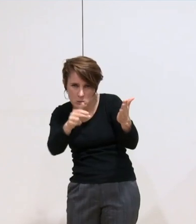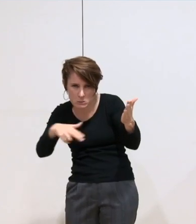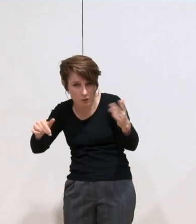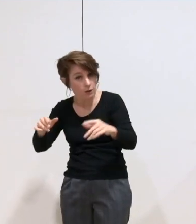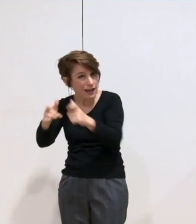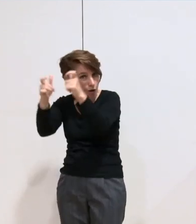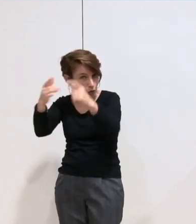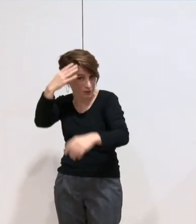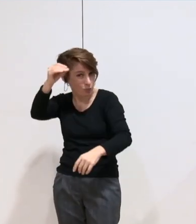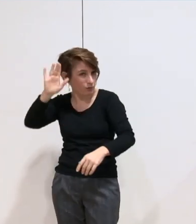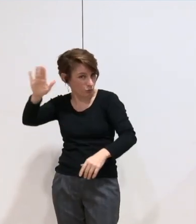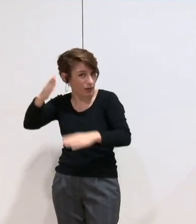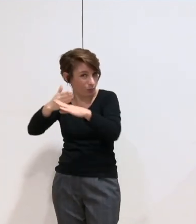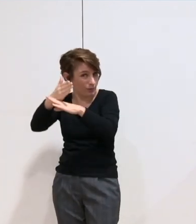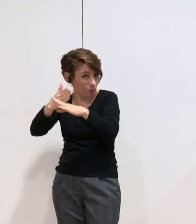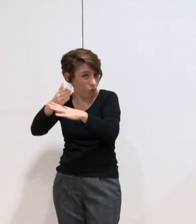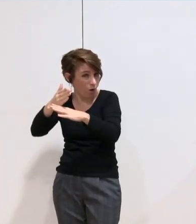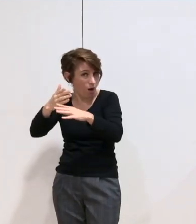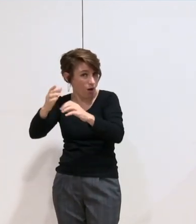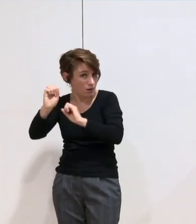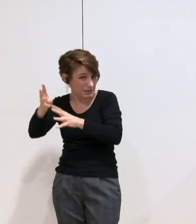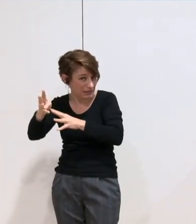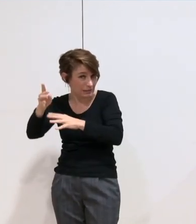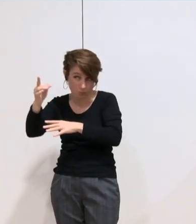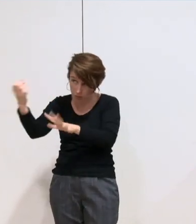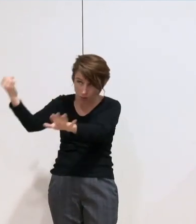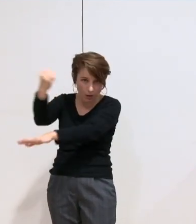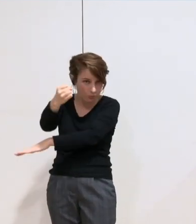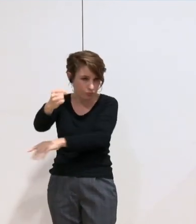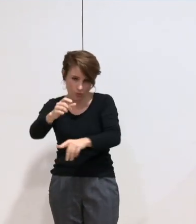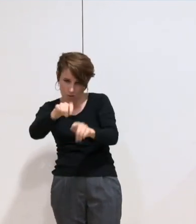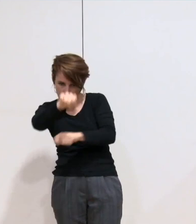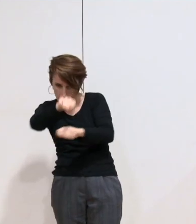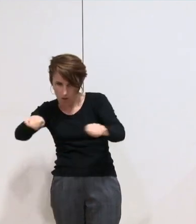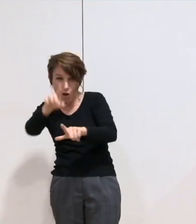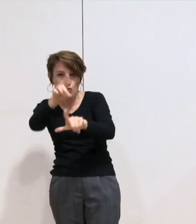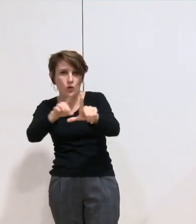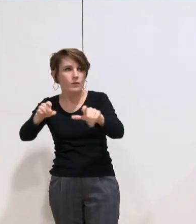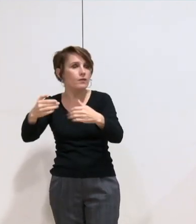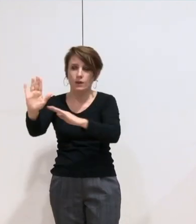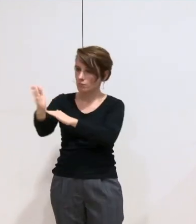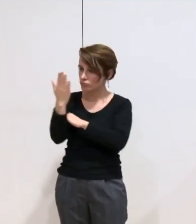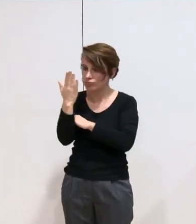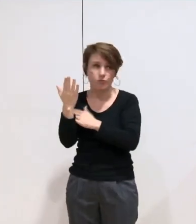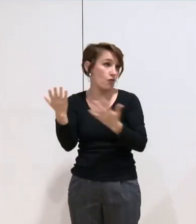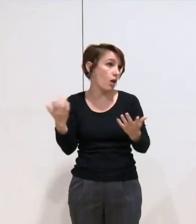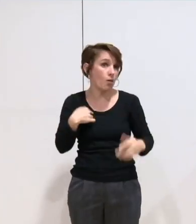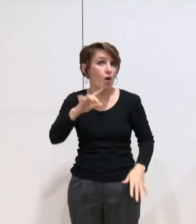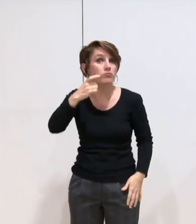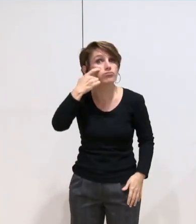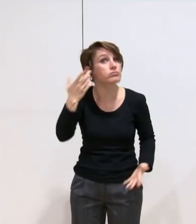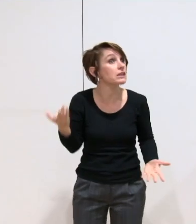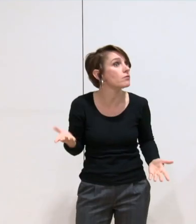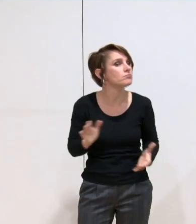spécialisées envoyées par la Fédération française de cyclisme. Voilà ce que je sais.